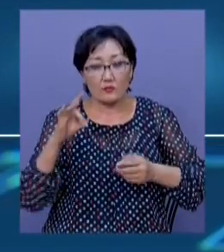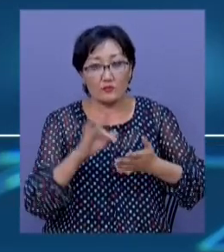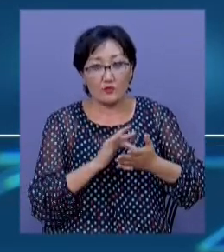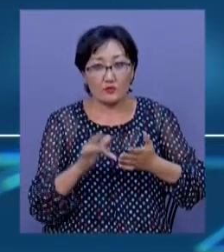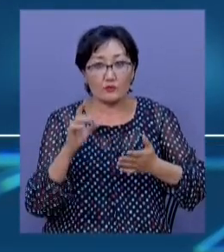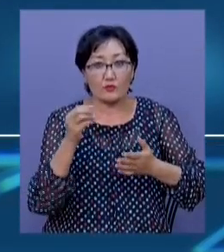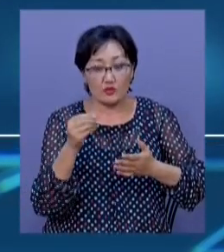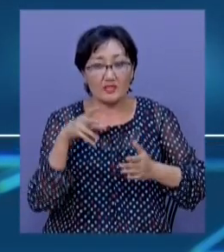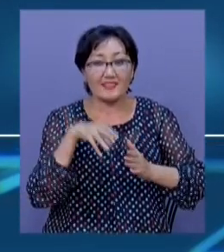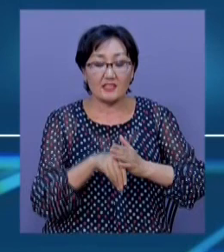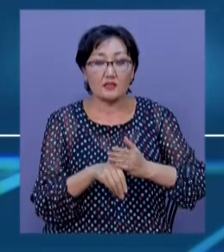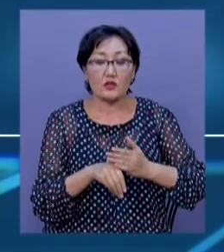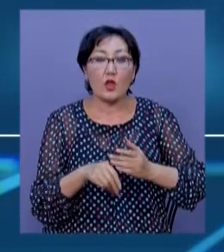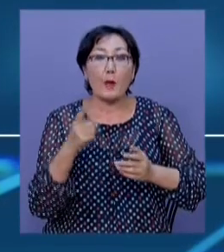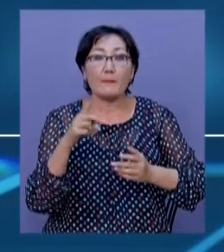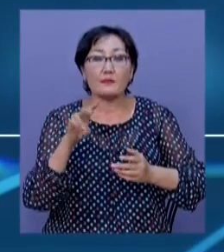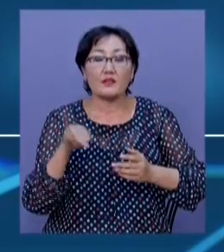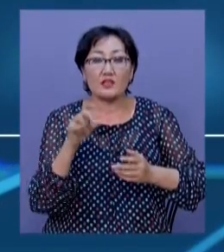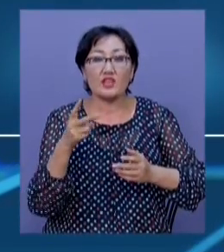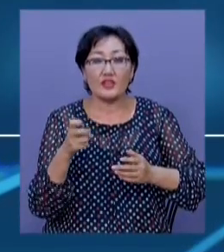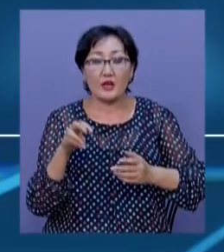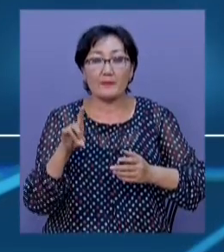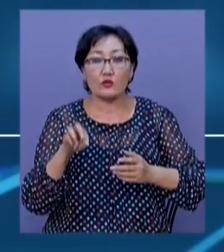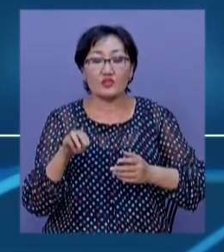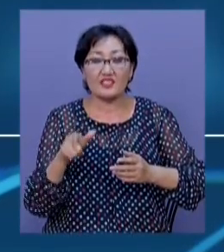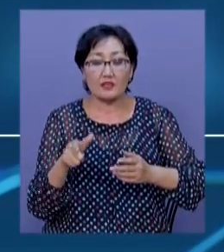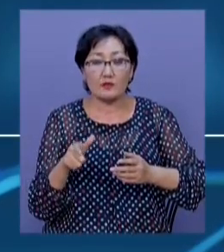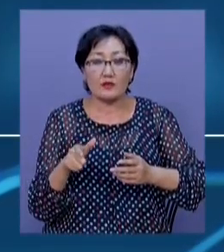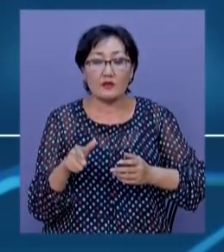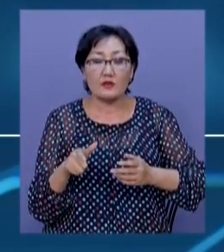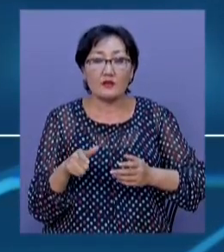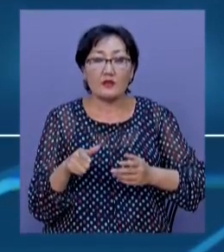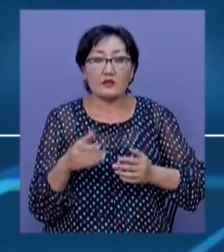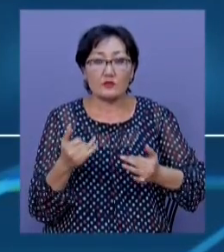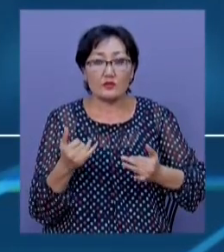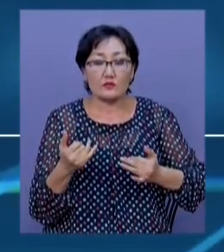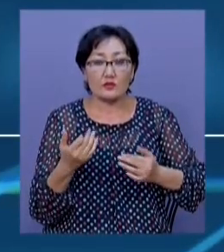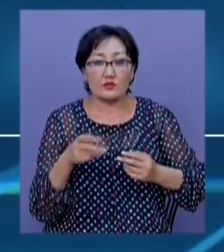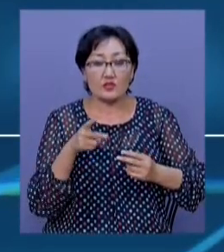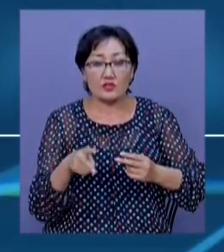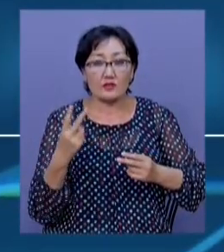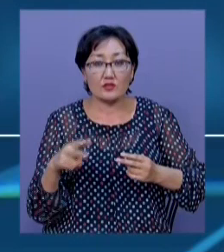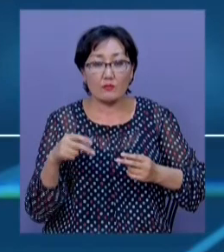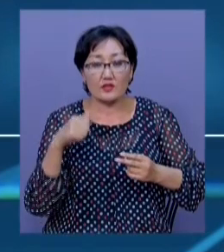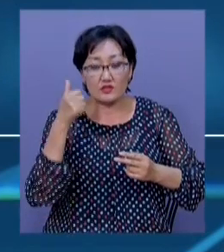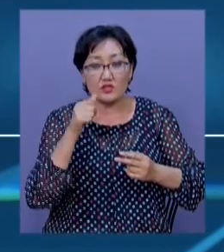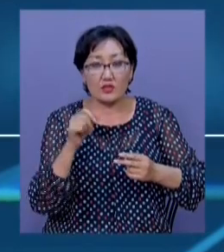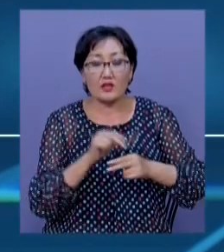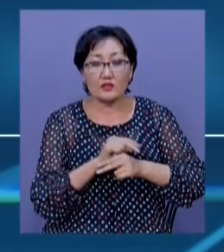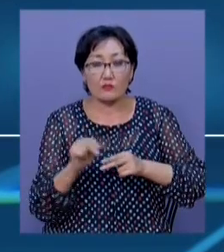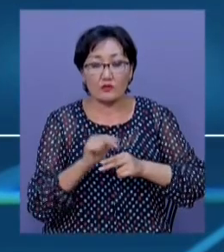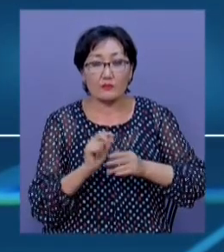енді. 1 миллиард 200 миллион теңгеменен теңгеге енді осы 2020 жыл басталса